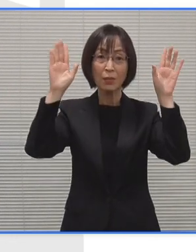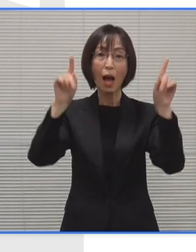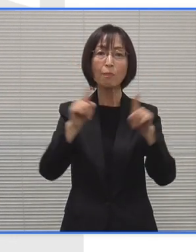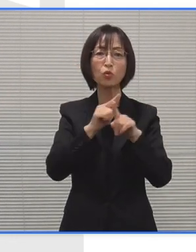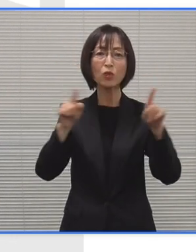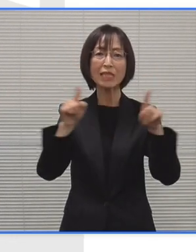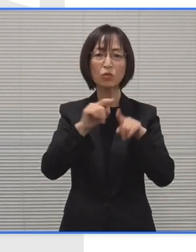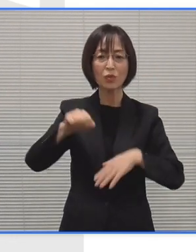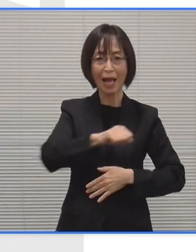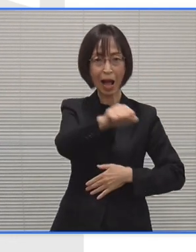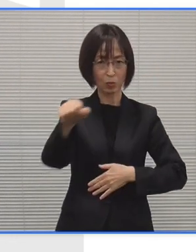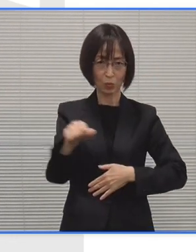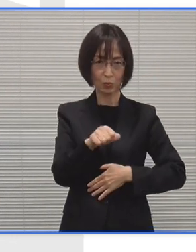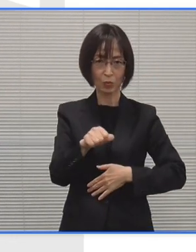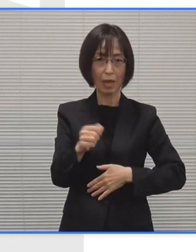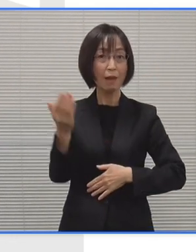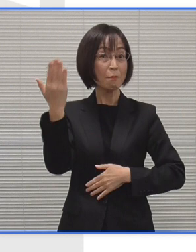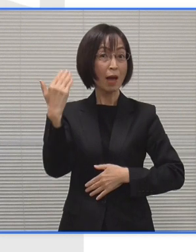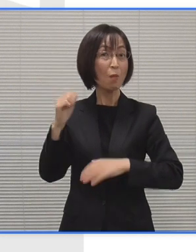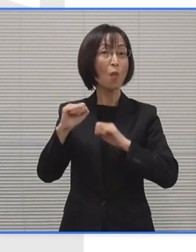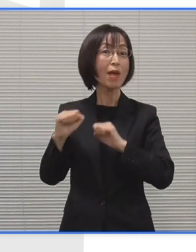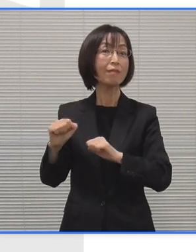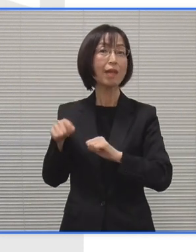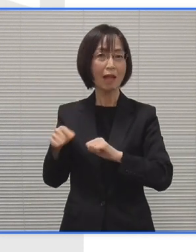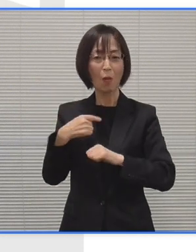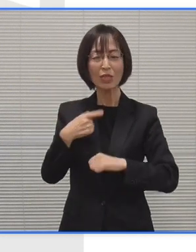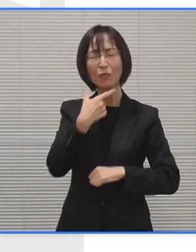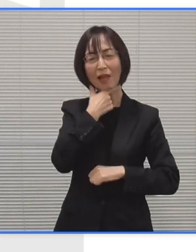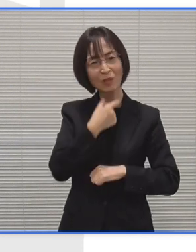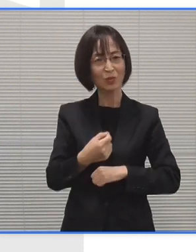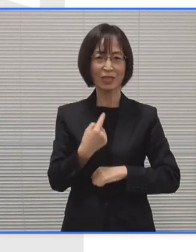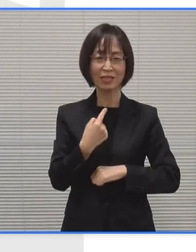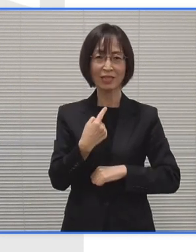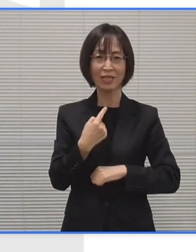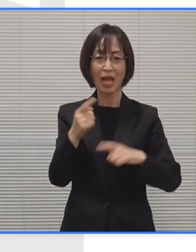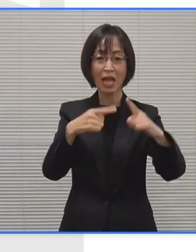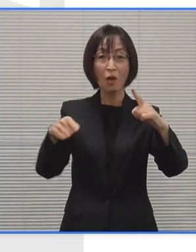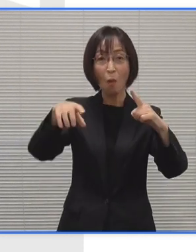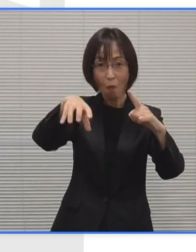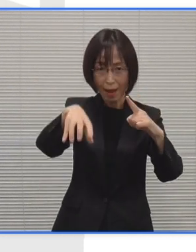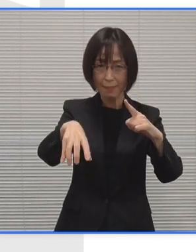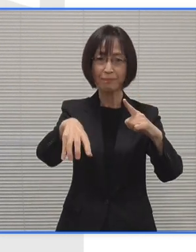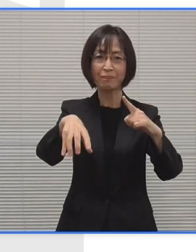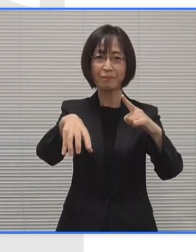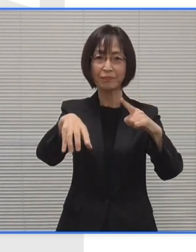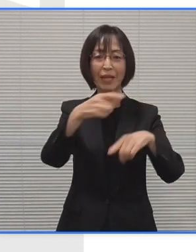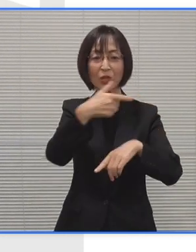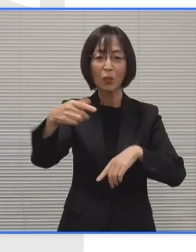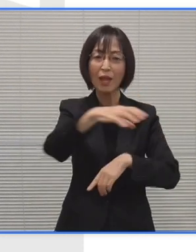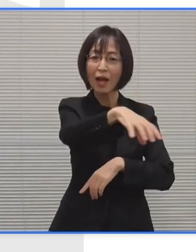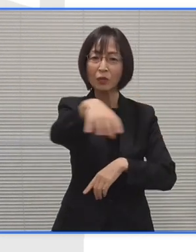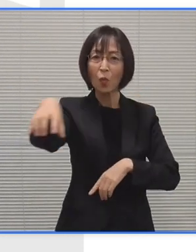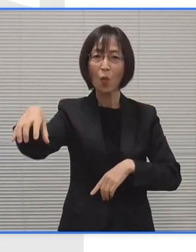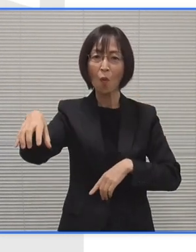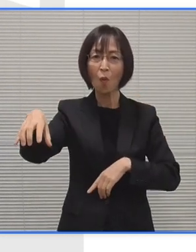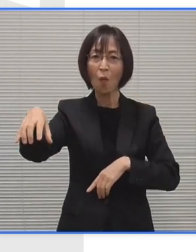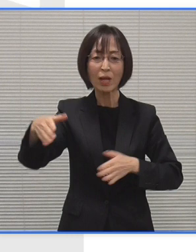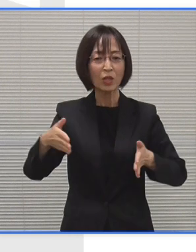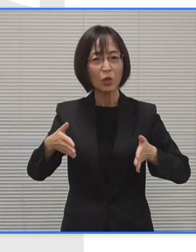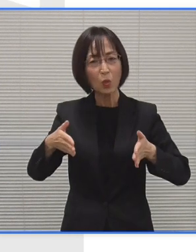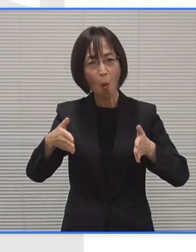サークル、これも今までもやってまして私もすごい好きなんですけれども、公園ですとかいろんなところで道